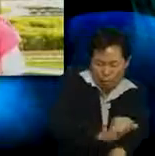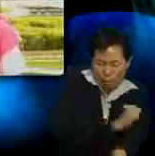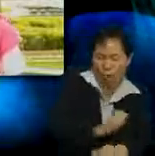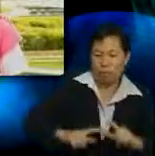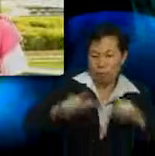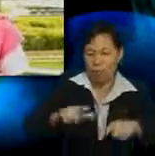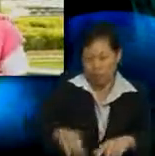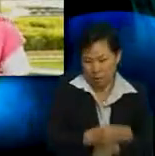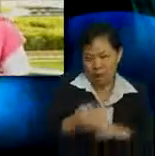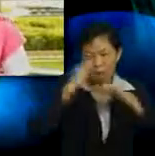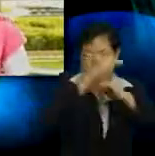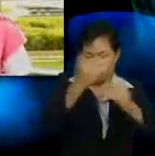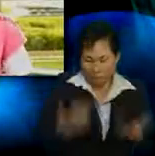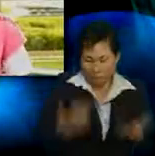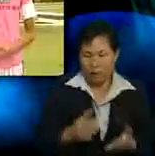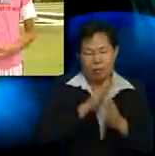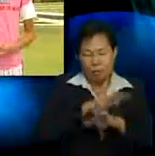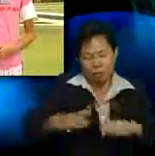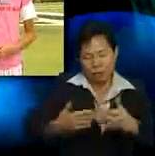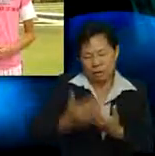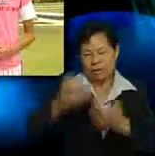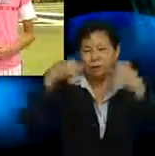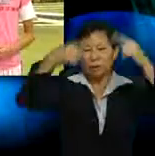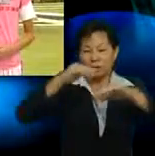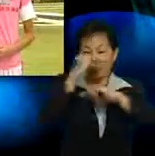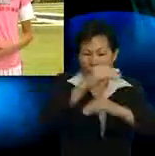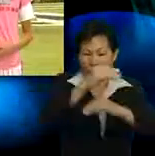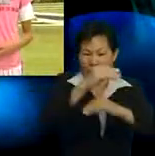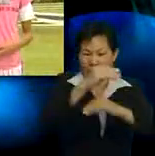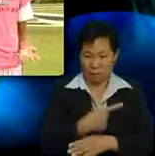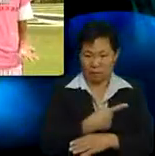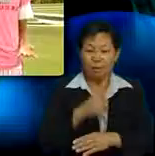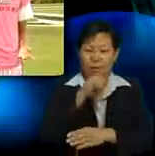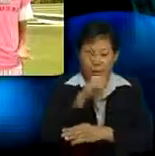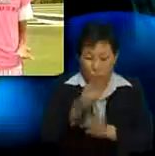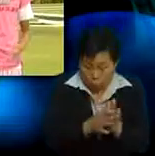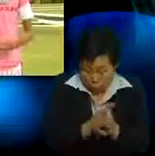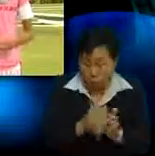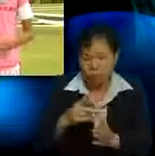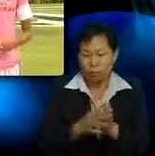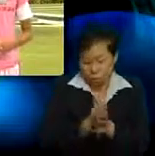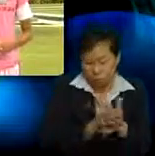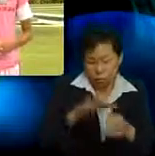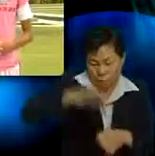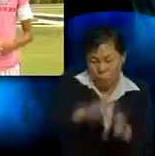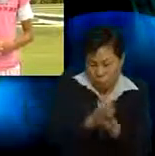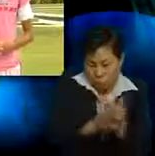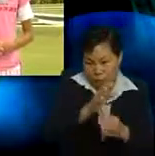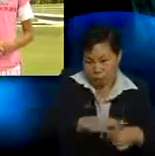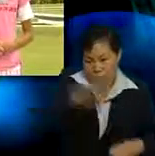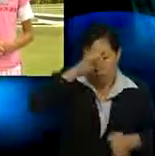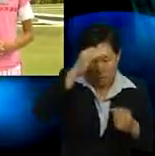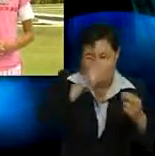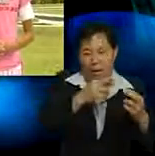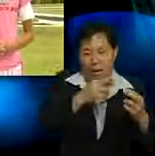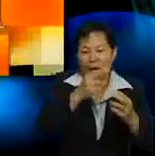ini. Bukan senang nak mencapai tahap ini. Sesungguhnya, kita perlukan semangat, usaha dan sikap amanah yang tinggi untuk